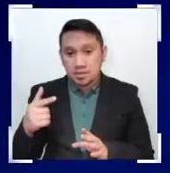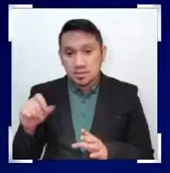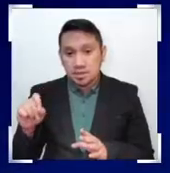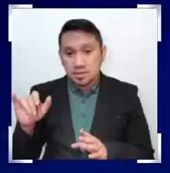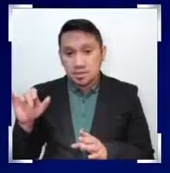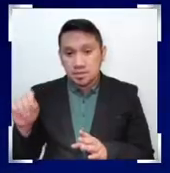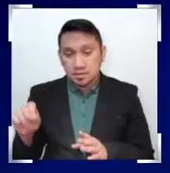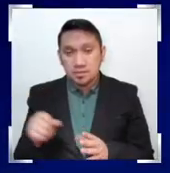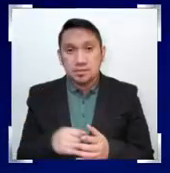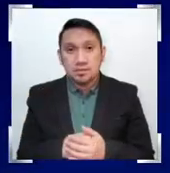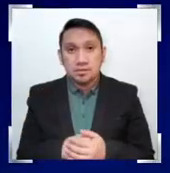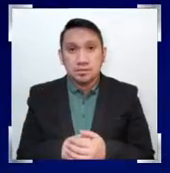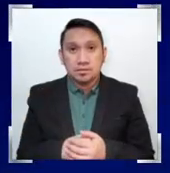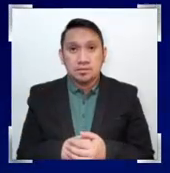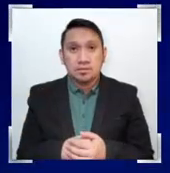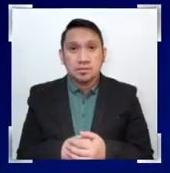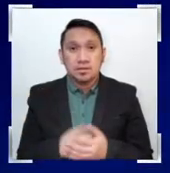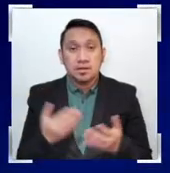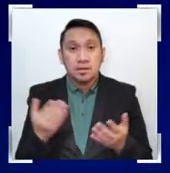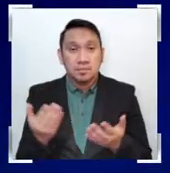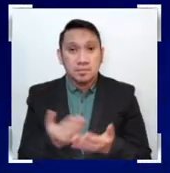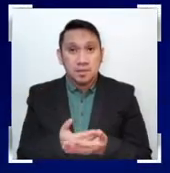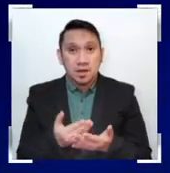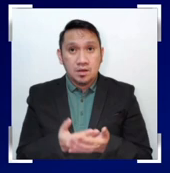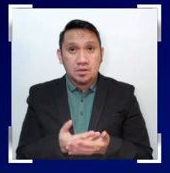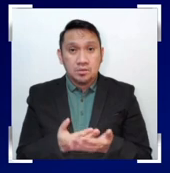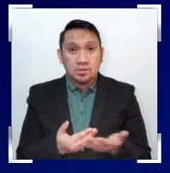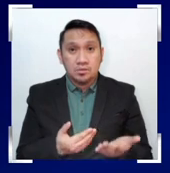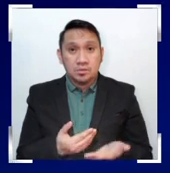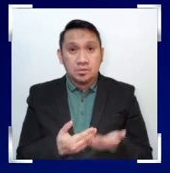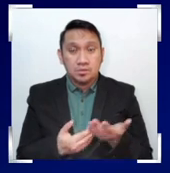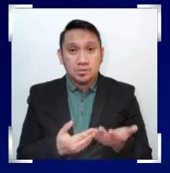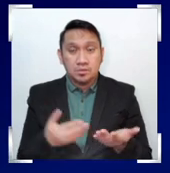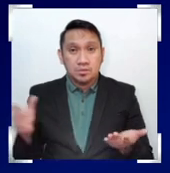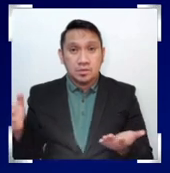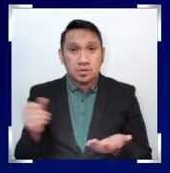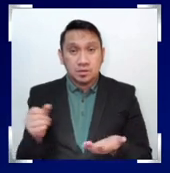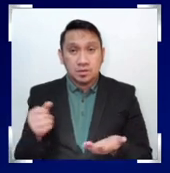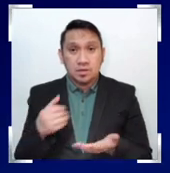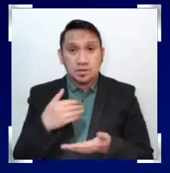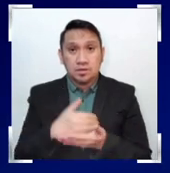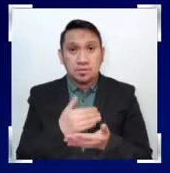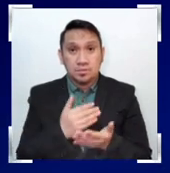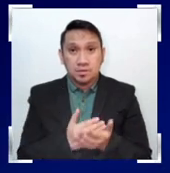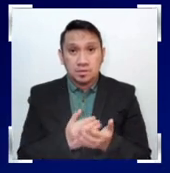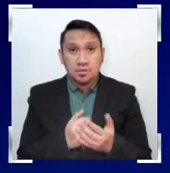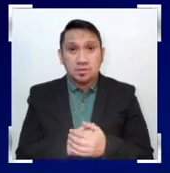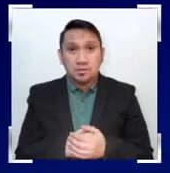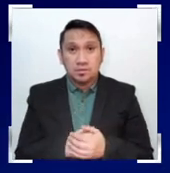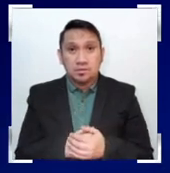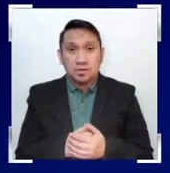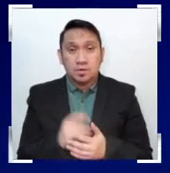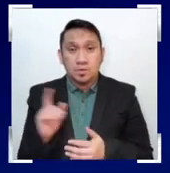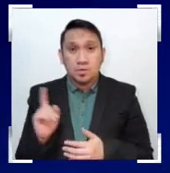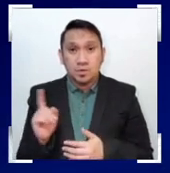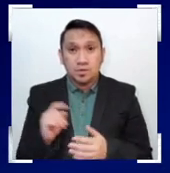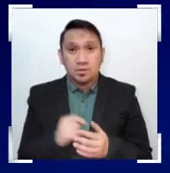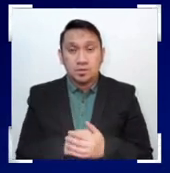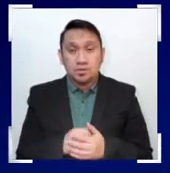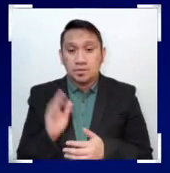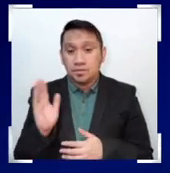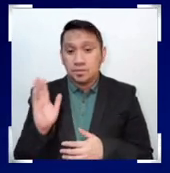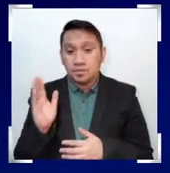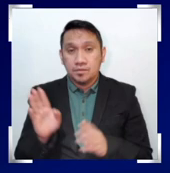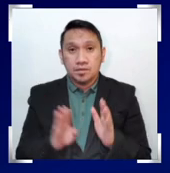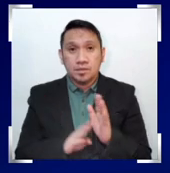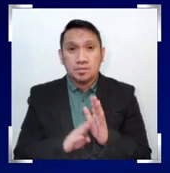Sa panibagong bersyon ng panukala, ang pagkukunan na lang ng pondo para sa Maharlika Wealth Fund ay ang 50 billion pesos galing sa